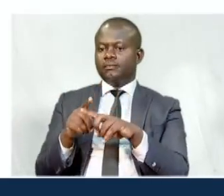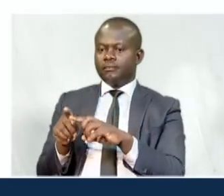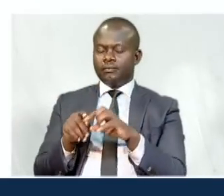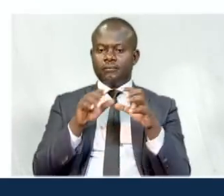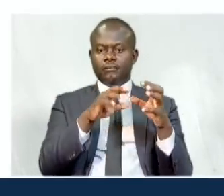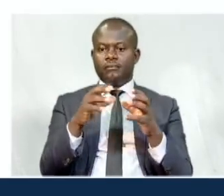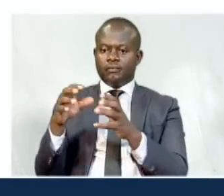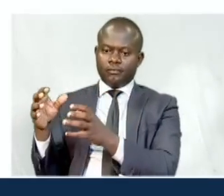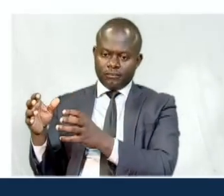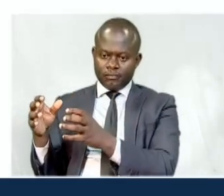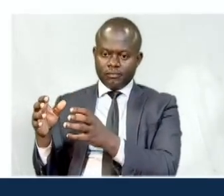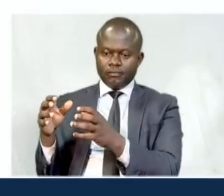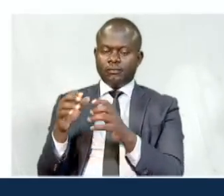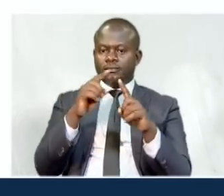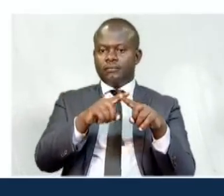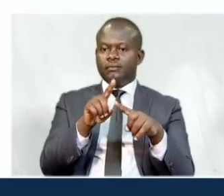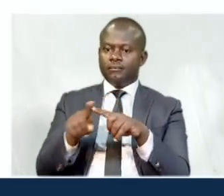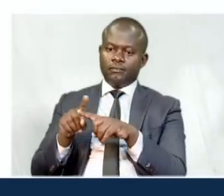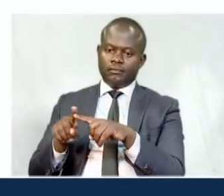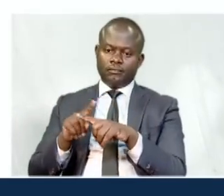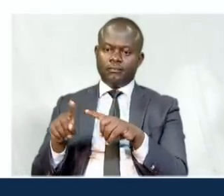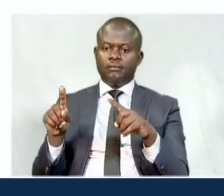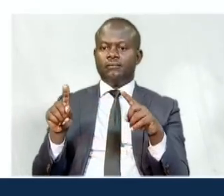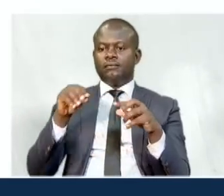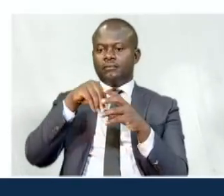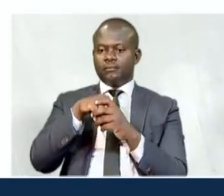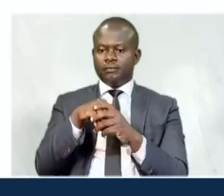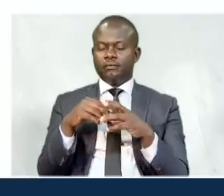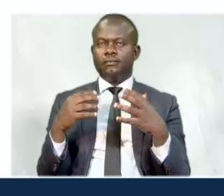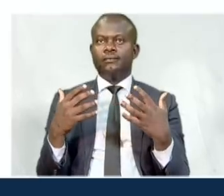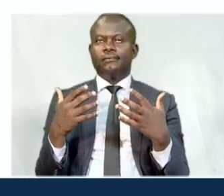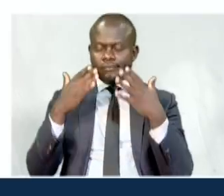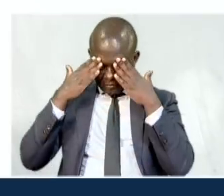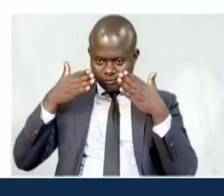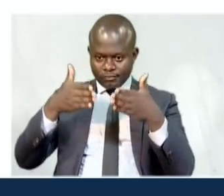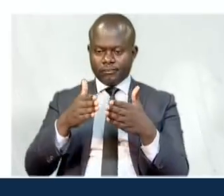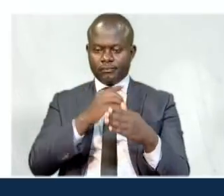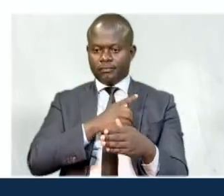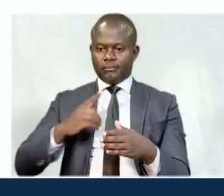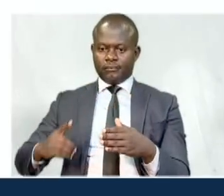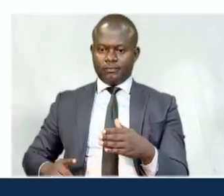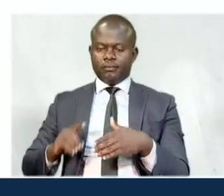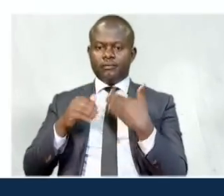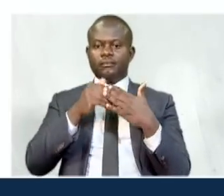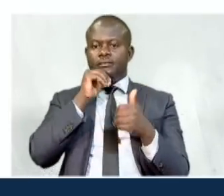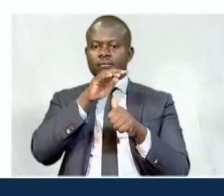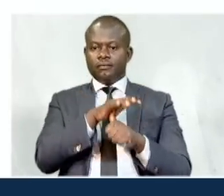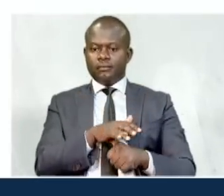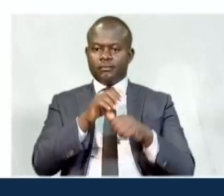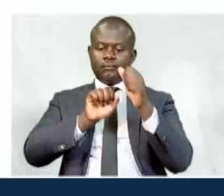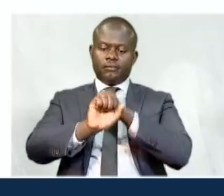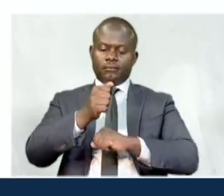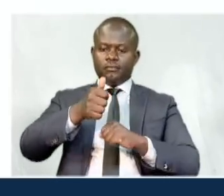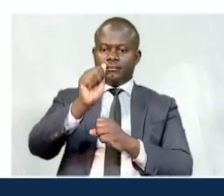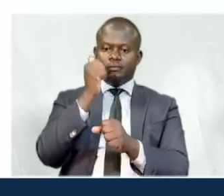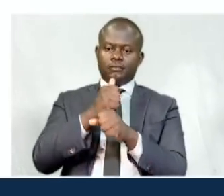ibyiciro binyuranye mu kwimakaza idemokarasi idaheza mu bikorwa